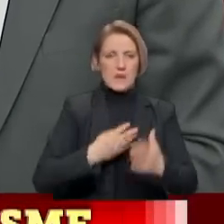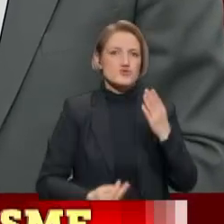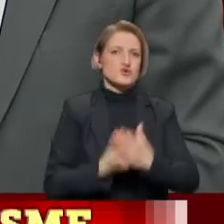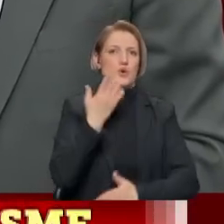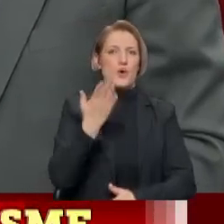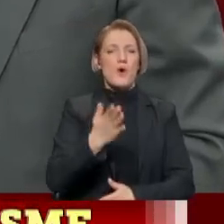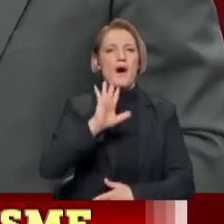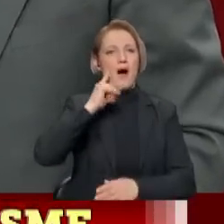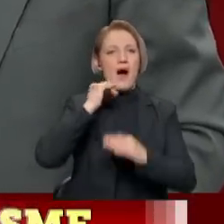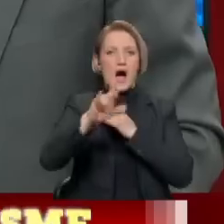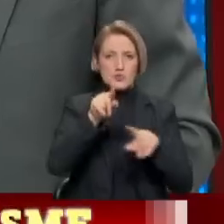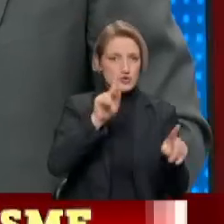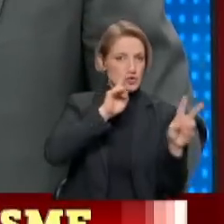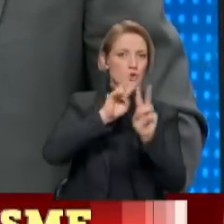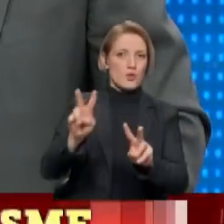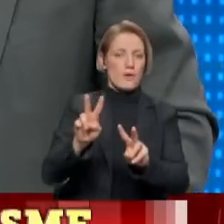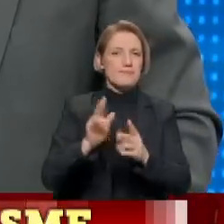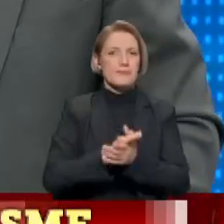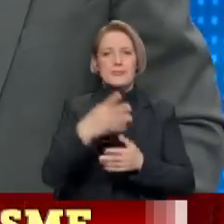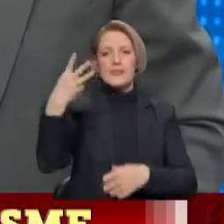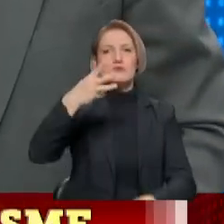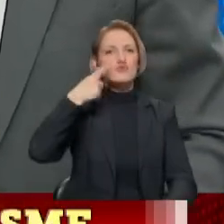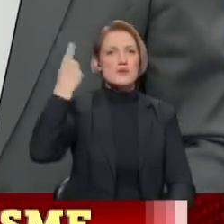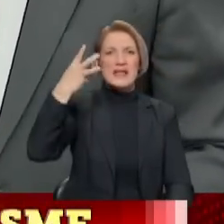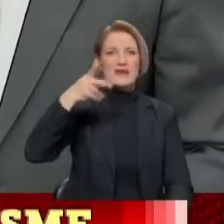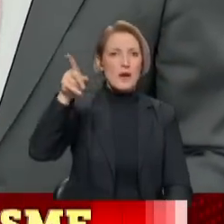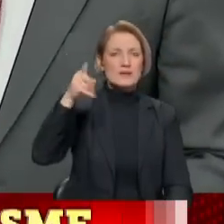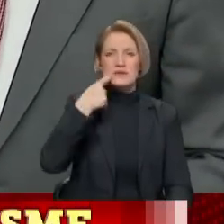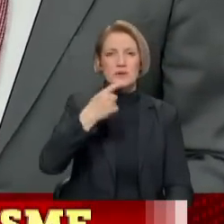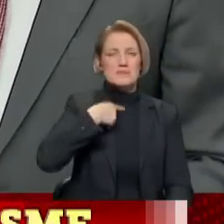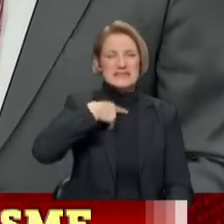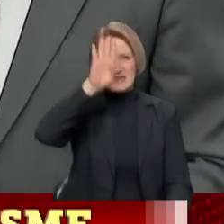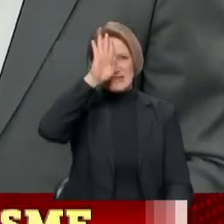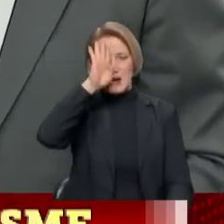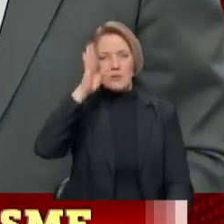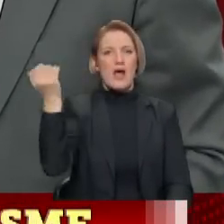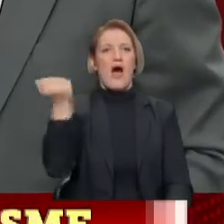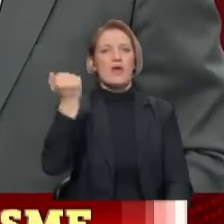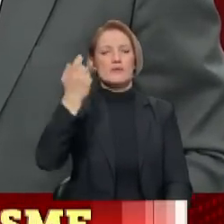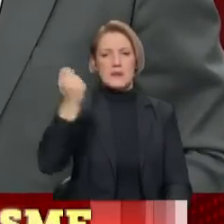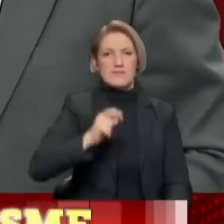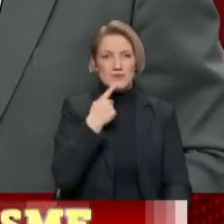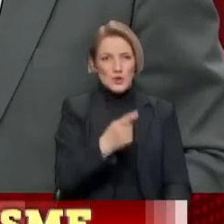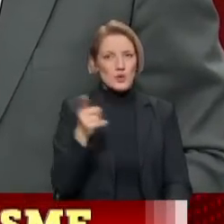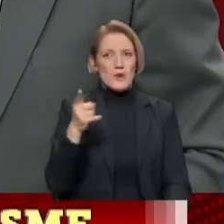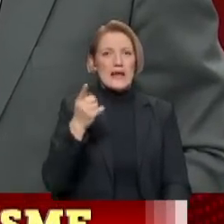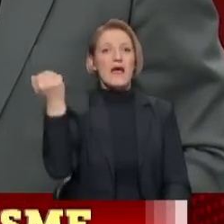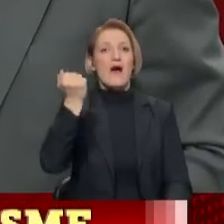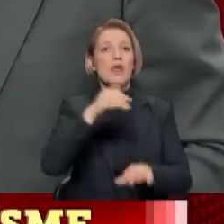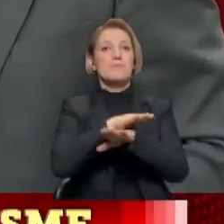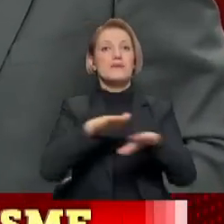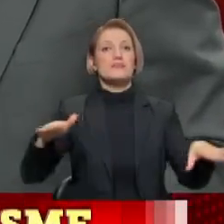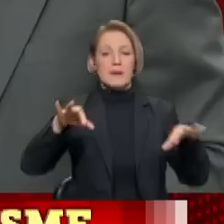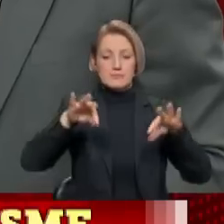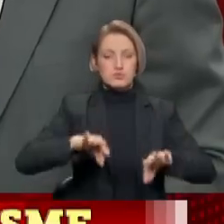çıkıyor. Ve halk şunu da görüyor. Hani Erdoğan diyordu ya, biz İstanbul'a ihanet ettik diye. İstanbul'a ihanet bitti.